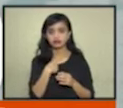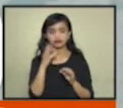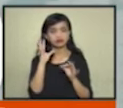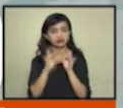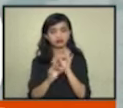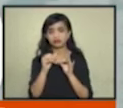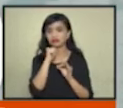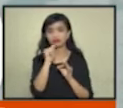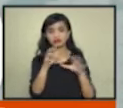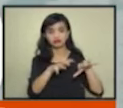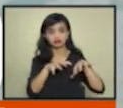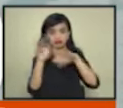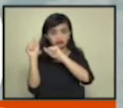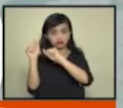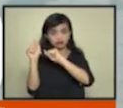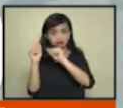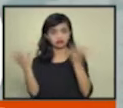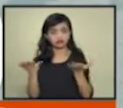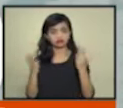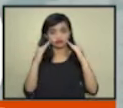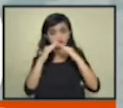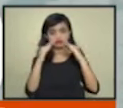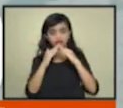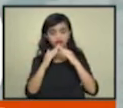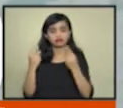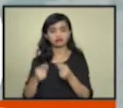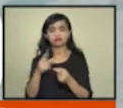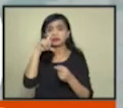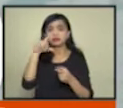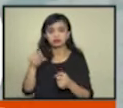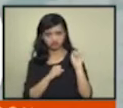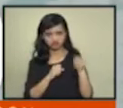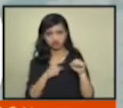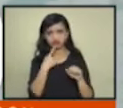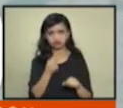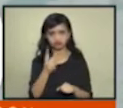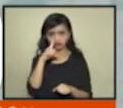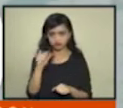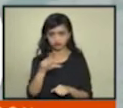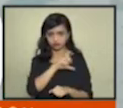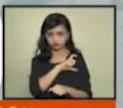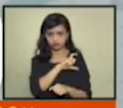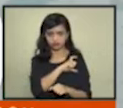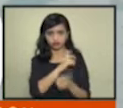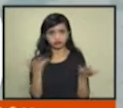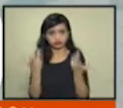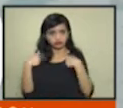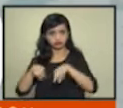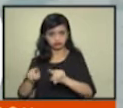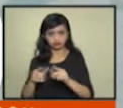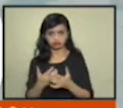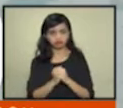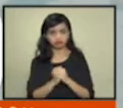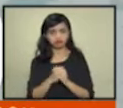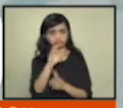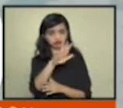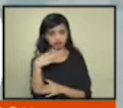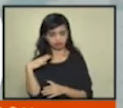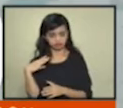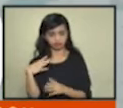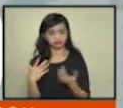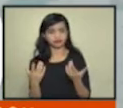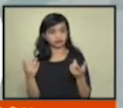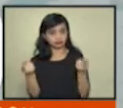hindi daw kami umalis sa sinitirahan namin, sir, ipapapulis po kami, sir. Halimbang kami pupunta, wala kami bahay, sir. Ito